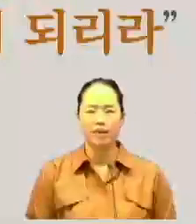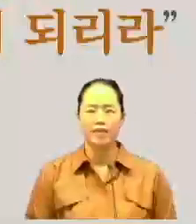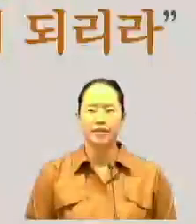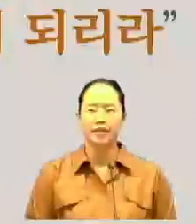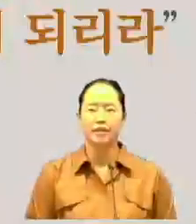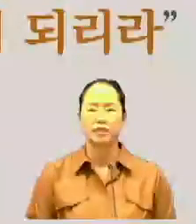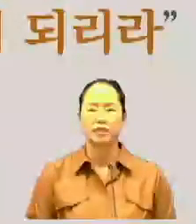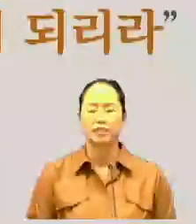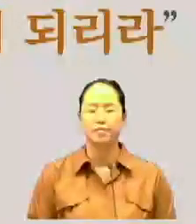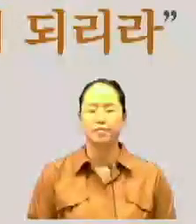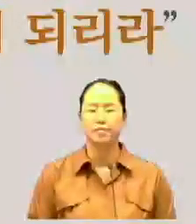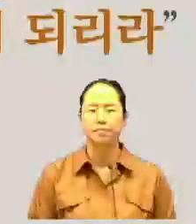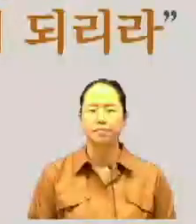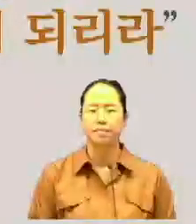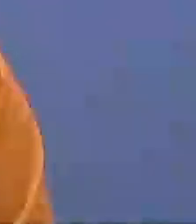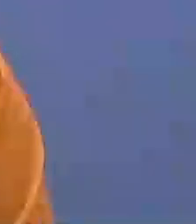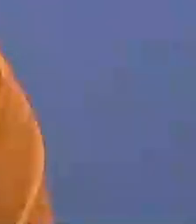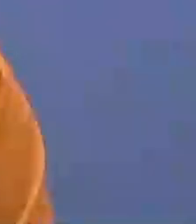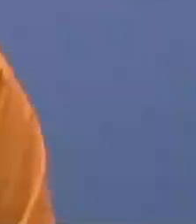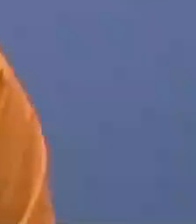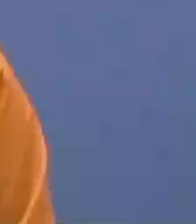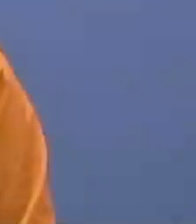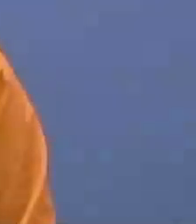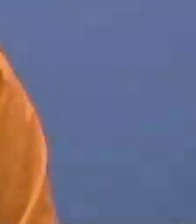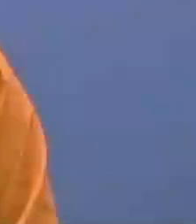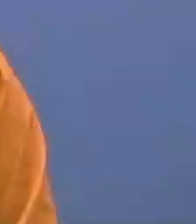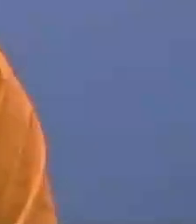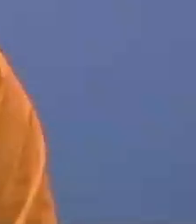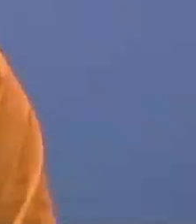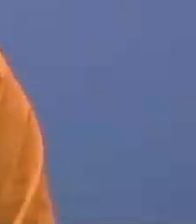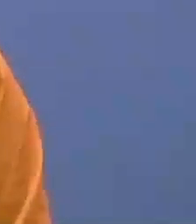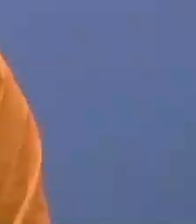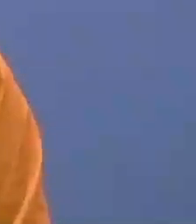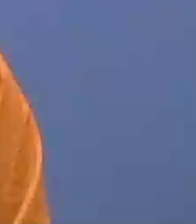讨论着一些其实不重要的事情。